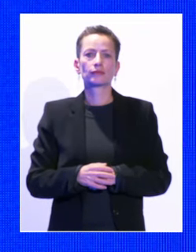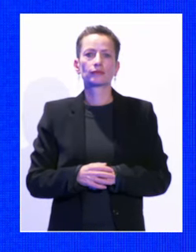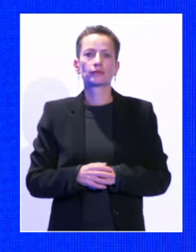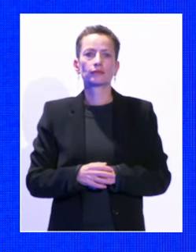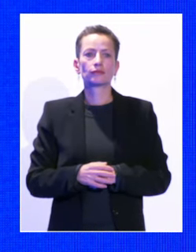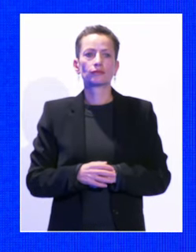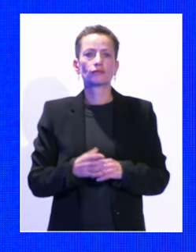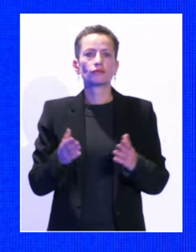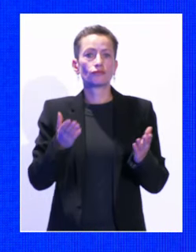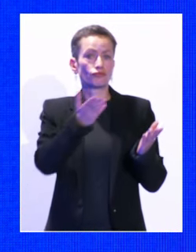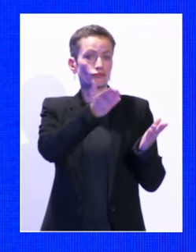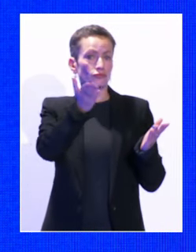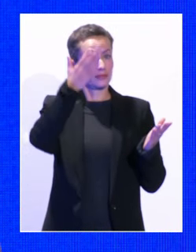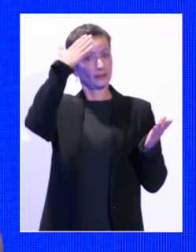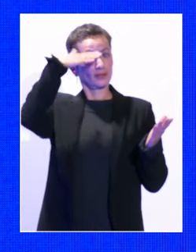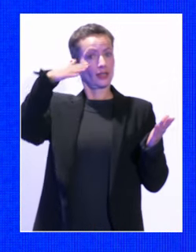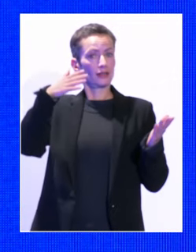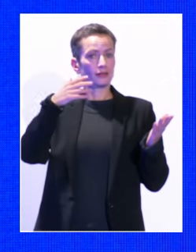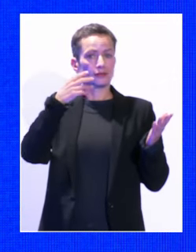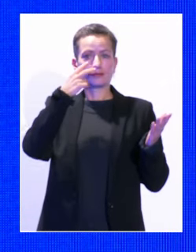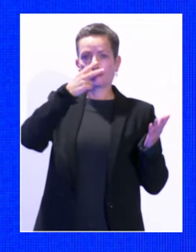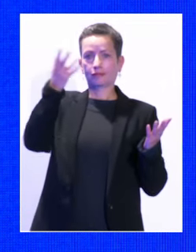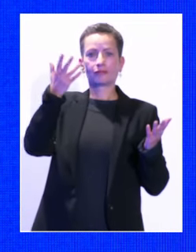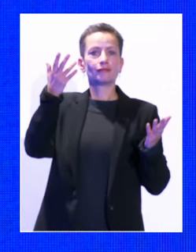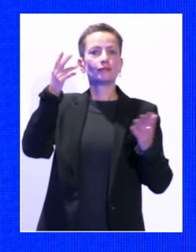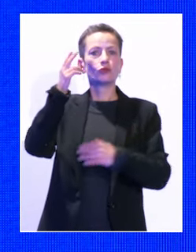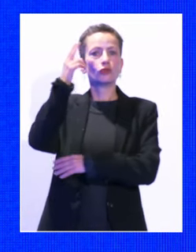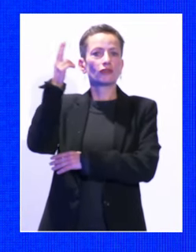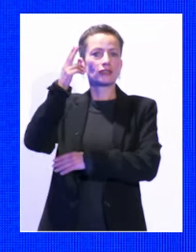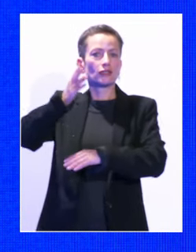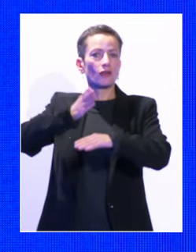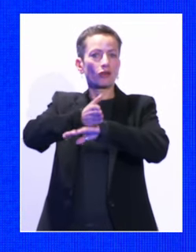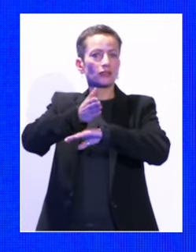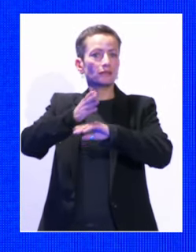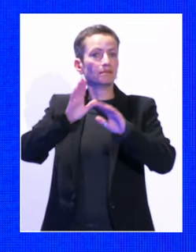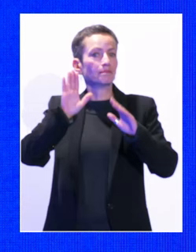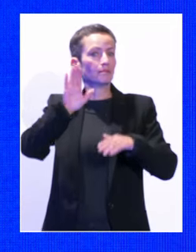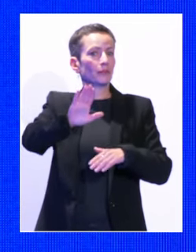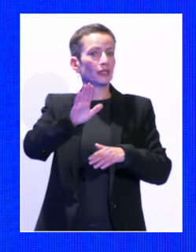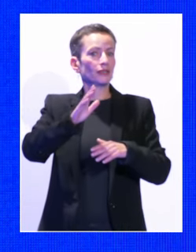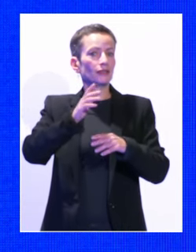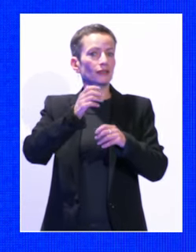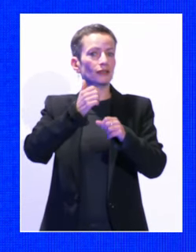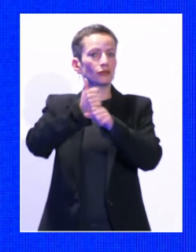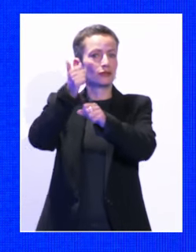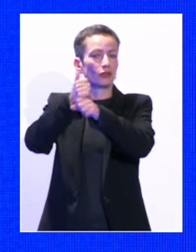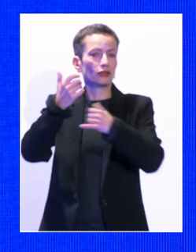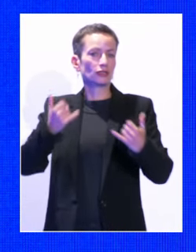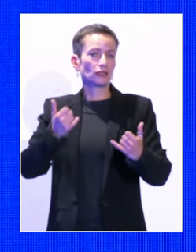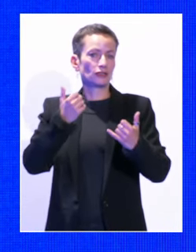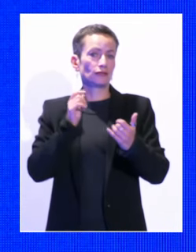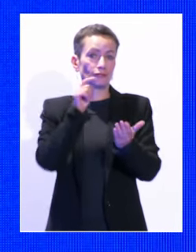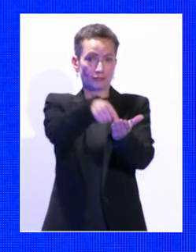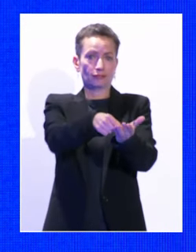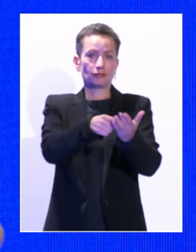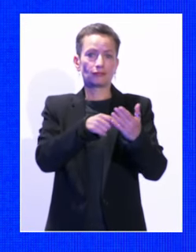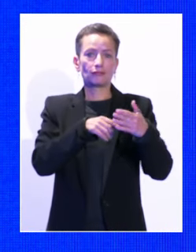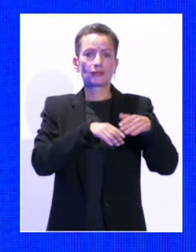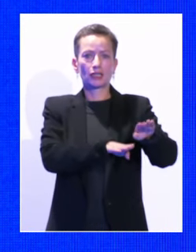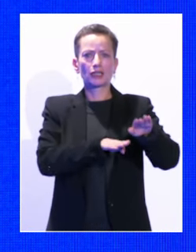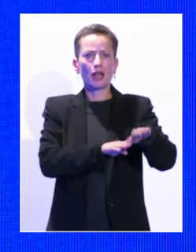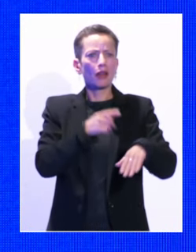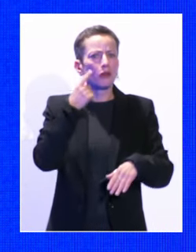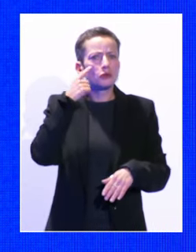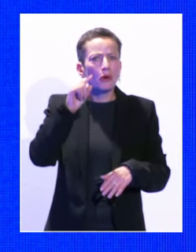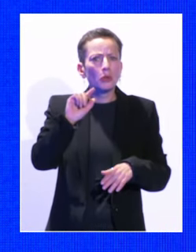Tout le monde sait, tout le monde voit que les universités de rentrée que nous tenons à Guidel tous les ans, je crois que c'est la 12e